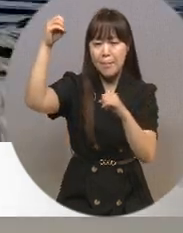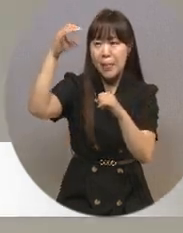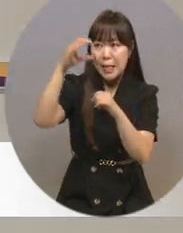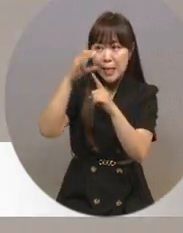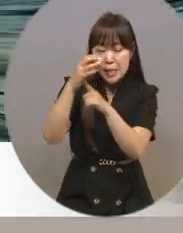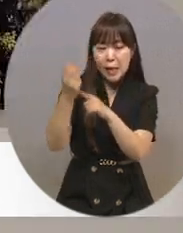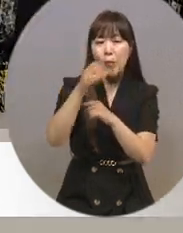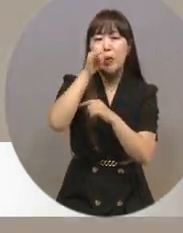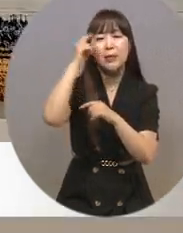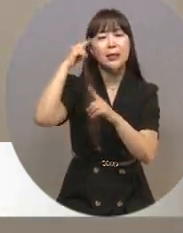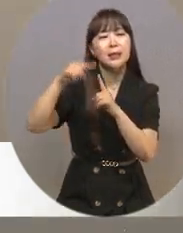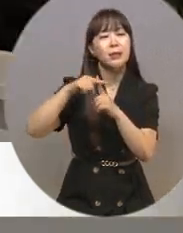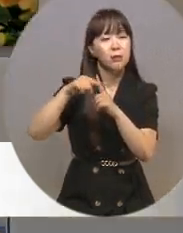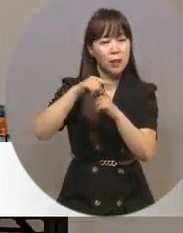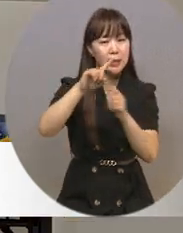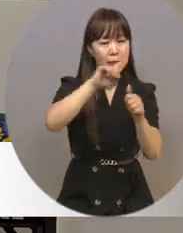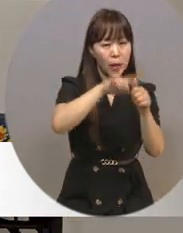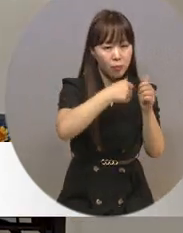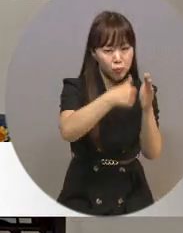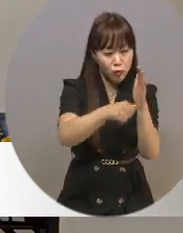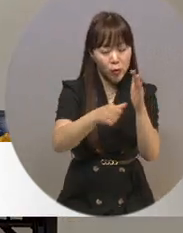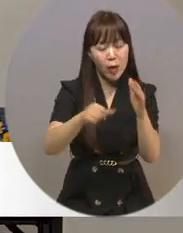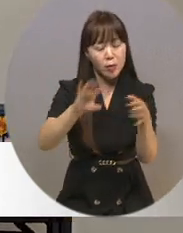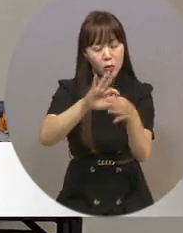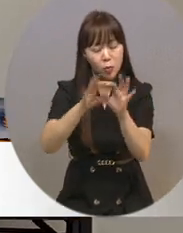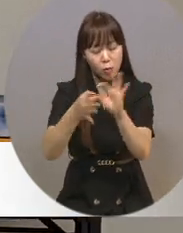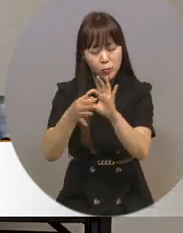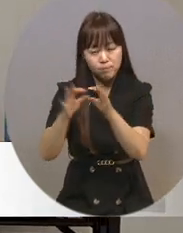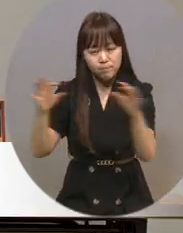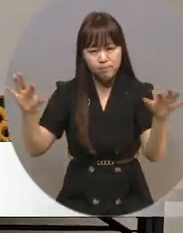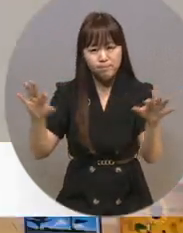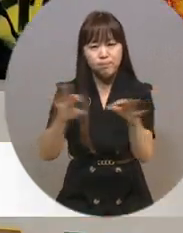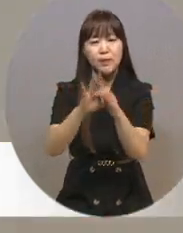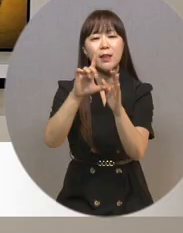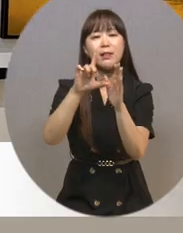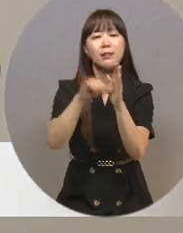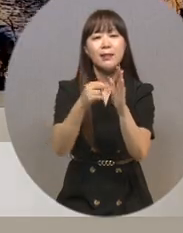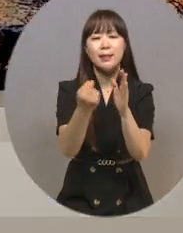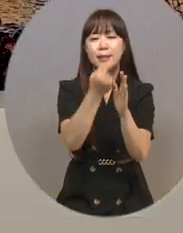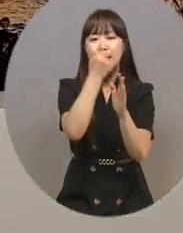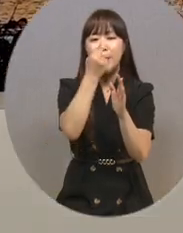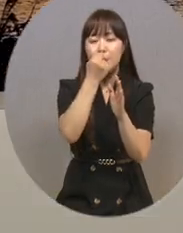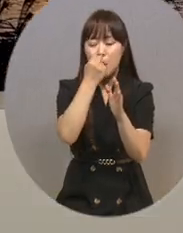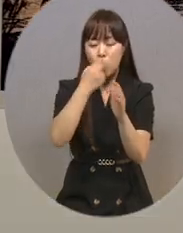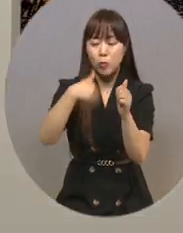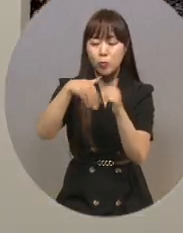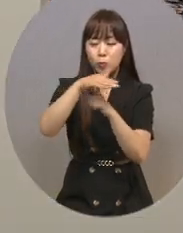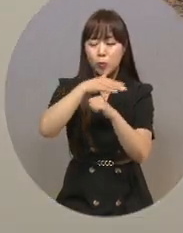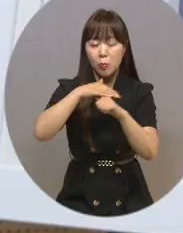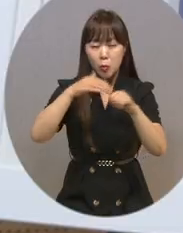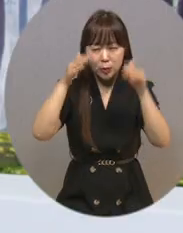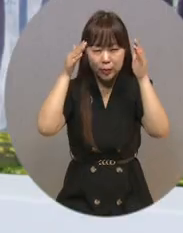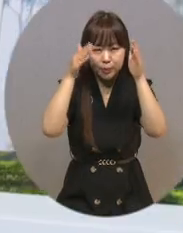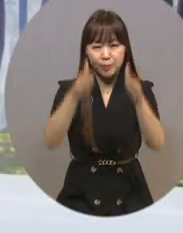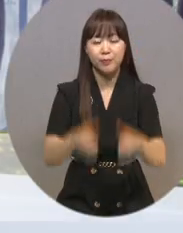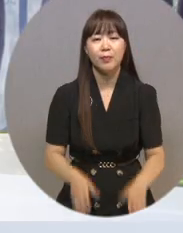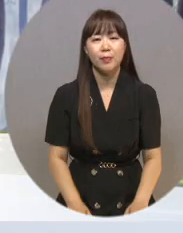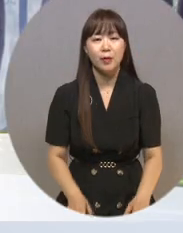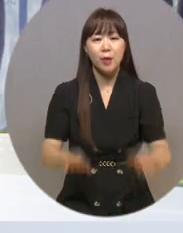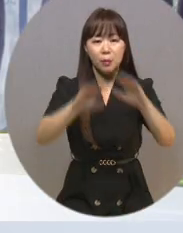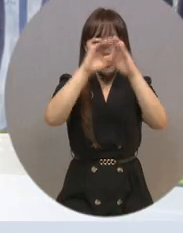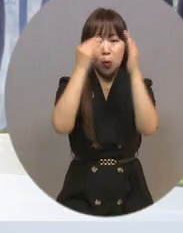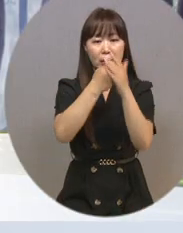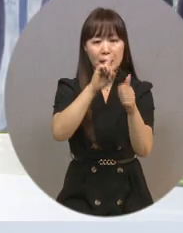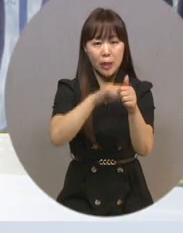입자가 자연물과 상호작용할 때 생기는 그 생명의 파동에 주목합니다. 모든